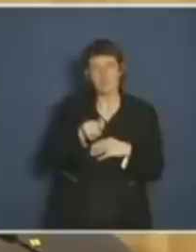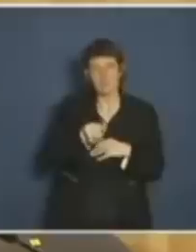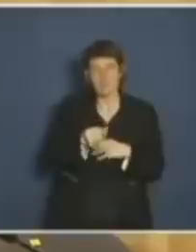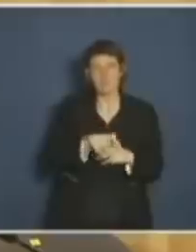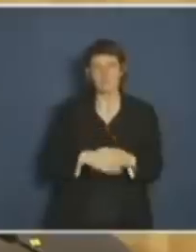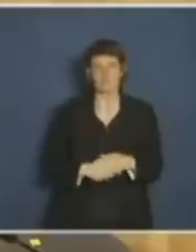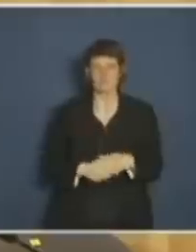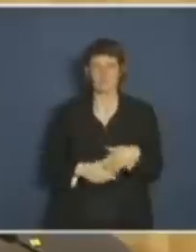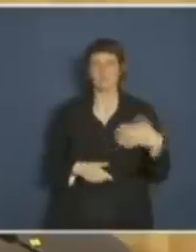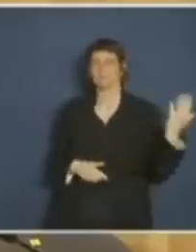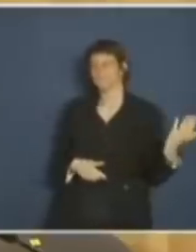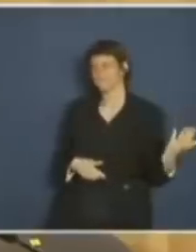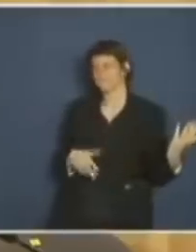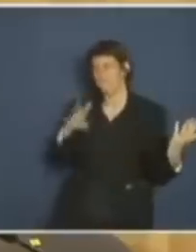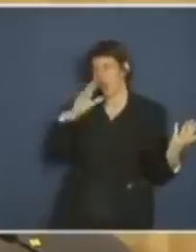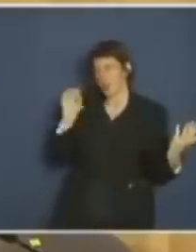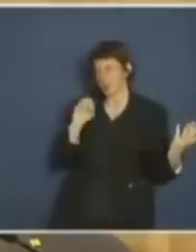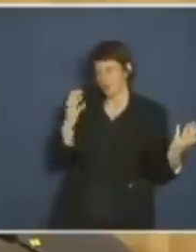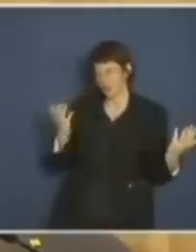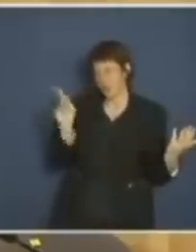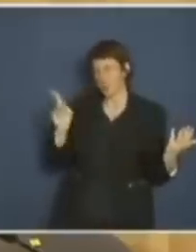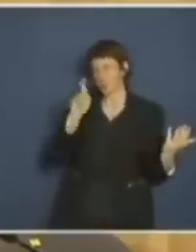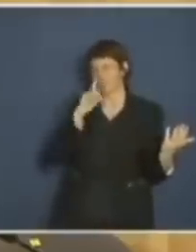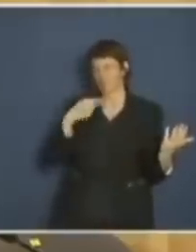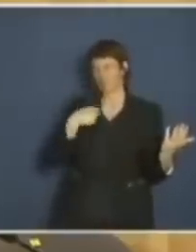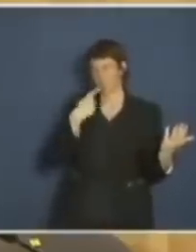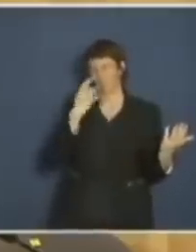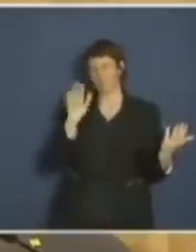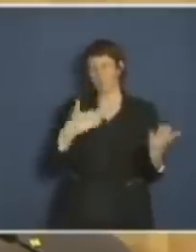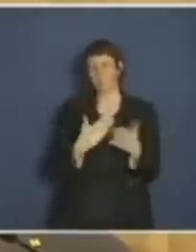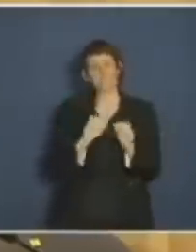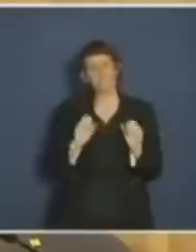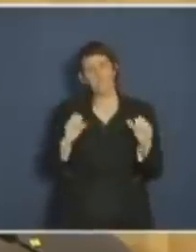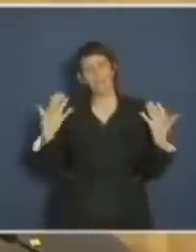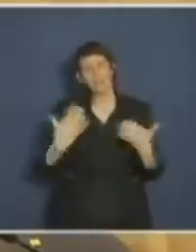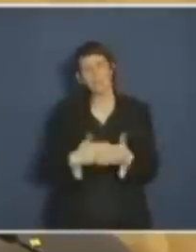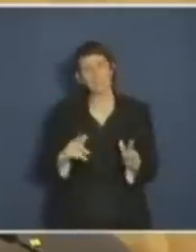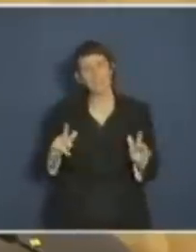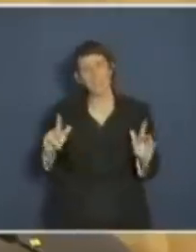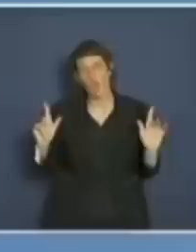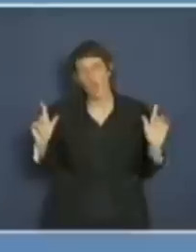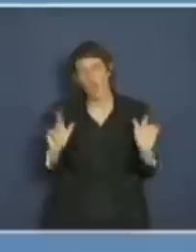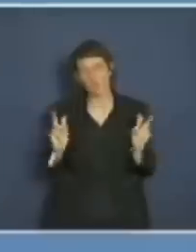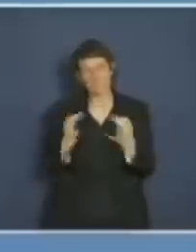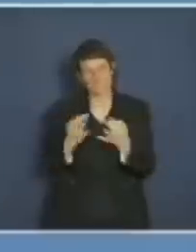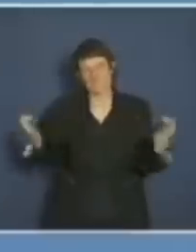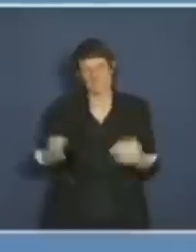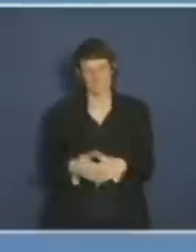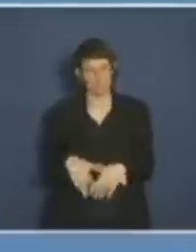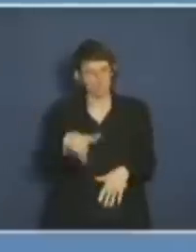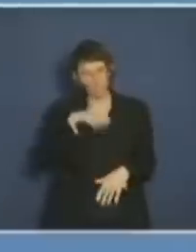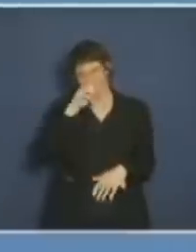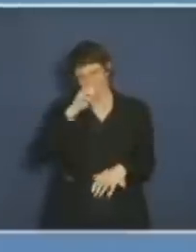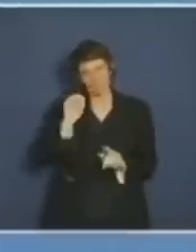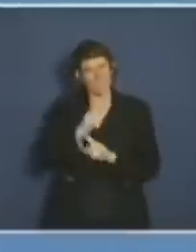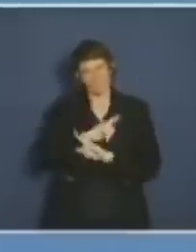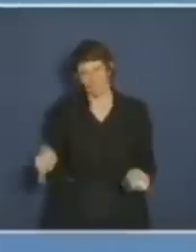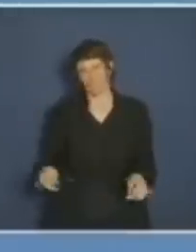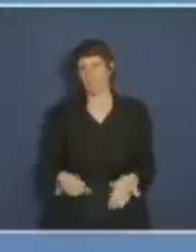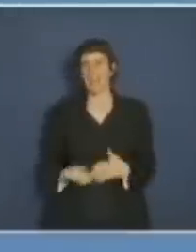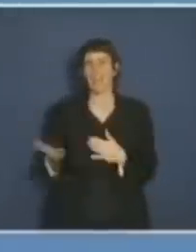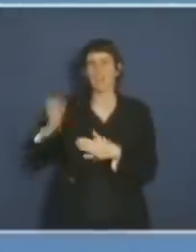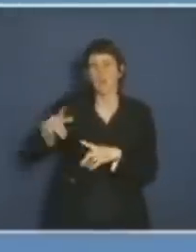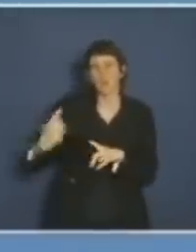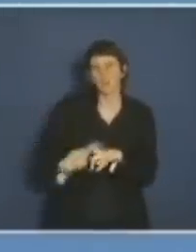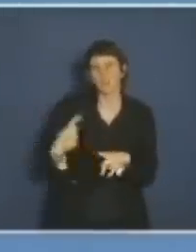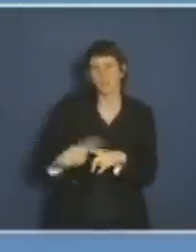Herr Sabelberg, wenn ich mal was sagen darf. Erstens, nichts an dieser Pandemie ist lustig. Weder die fürchterlich hohen